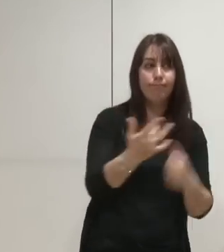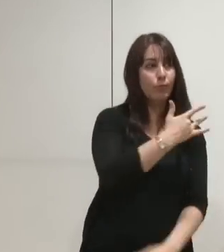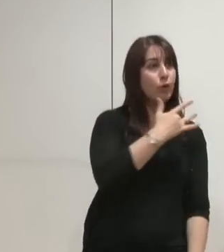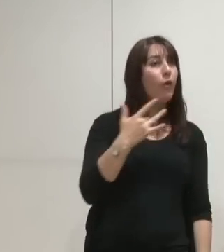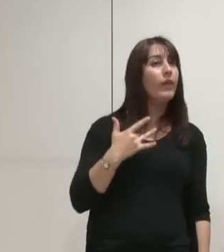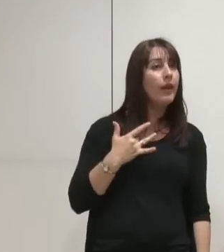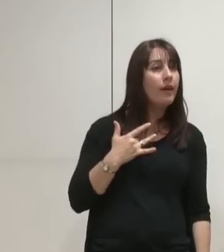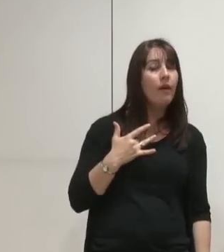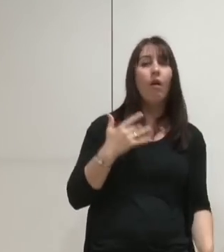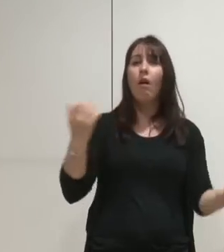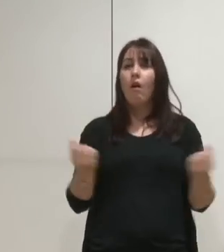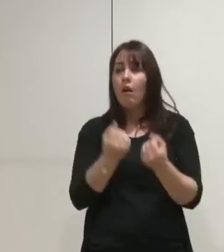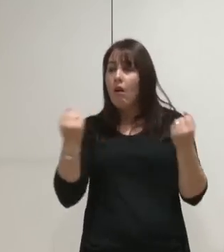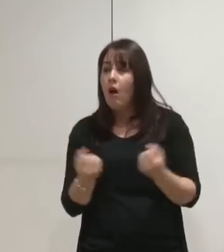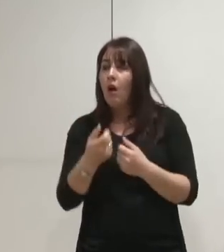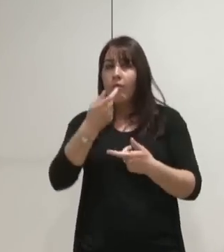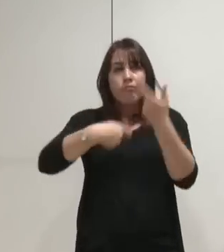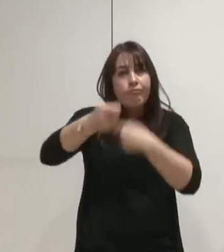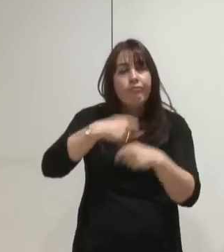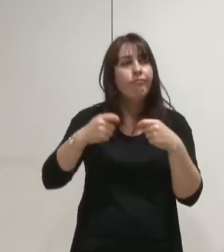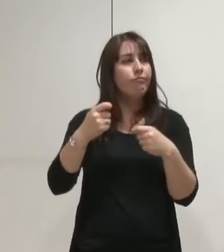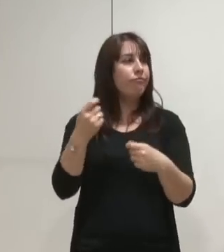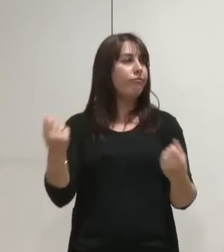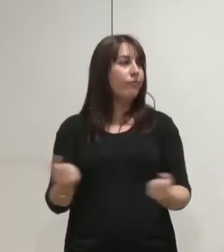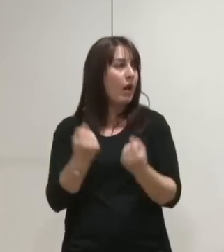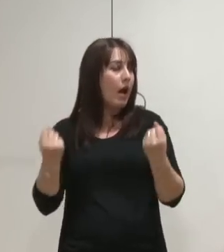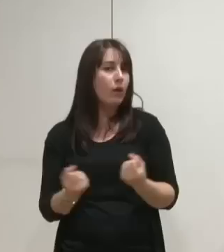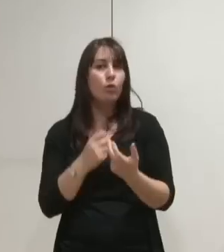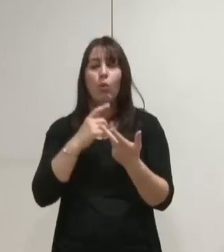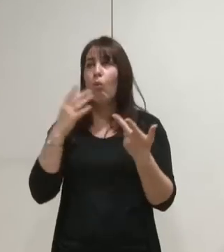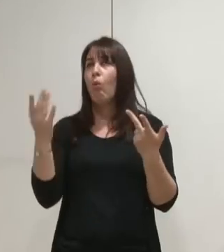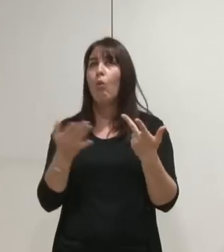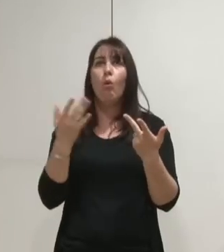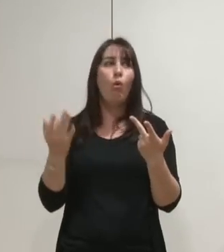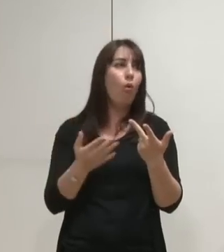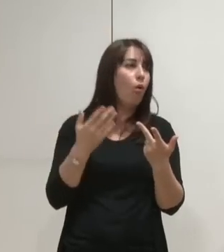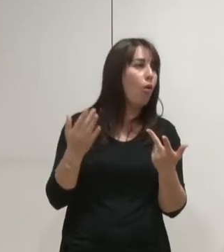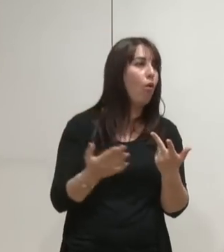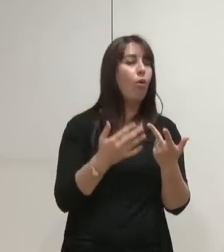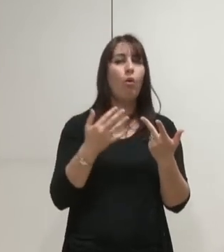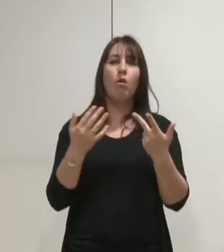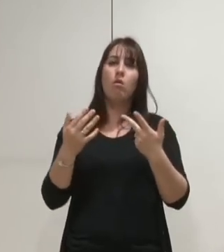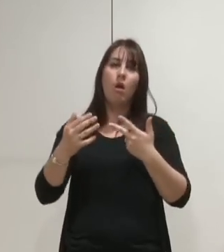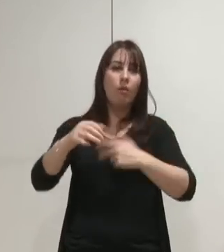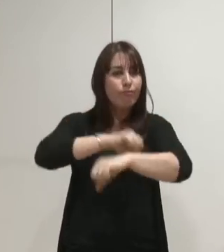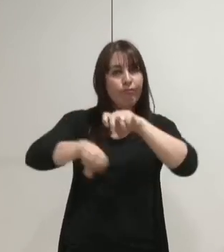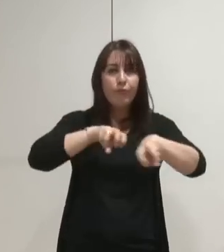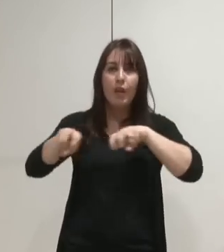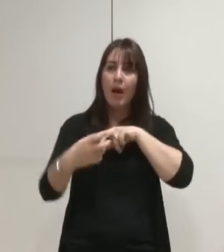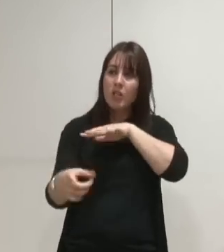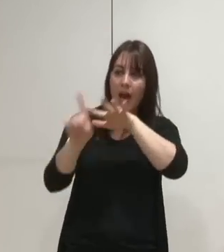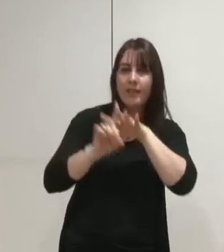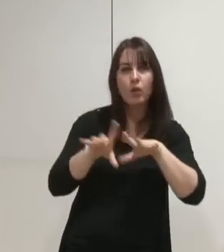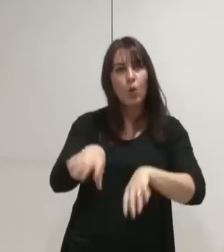que il y a des actions autour de l'économie des actions autour de euh de des marches d'insertion et autour de projets professionnels de